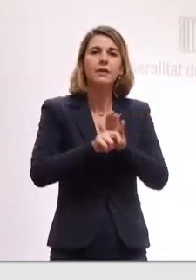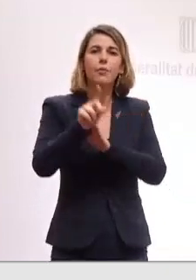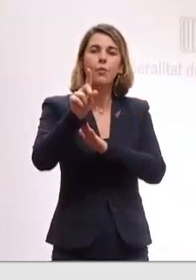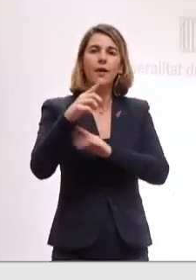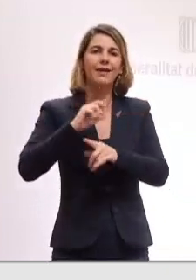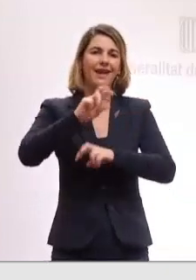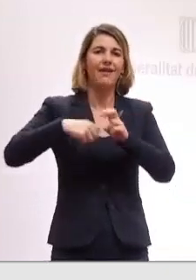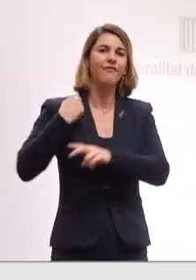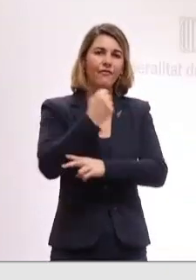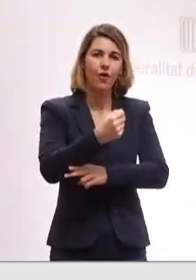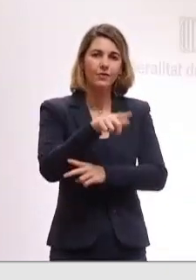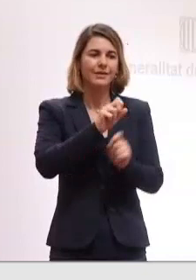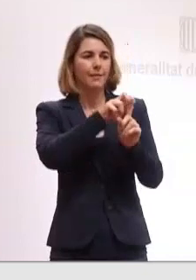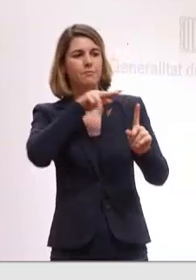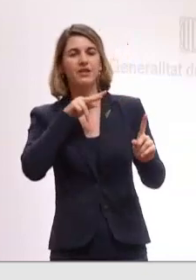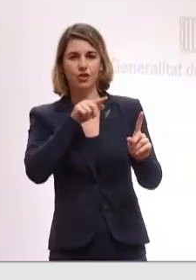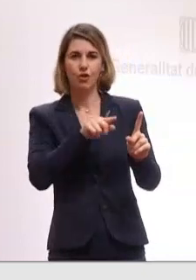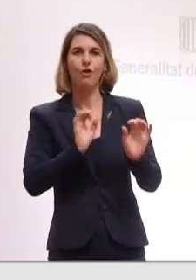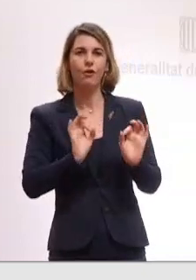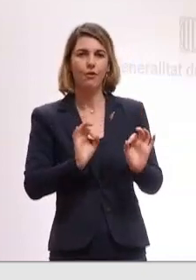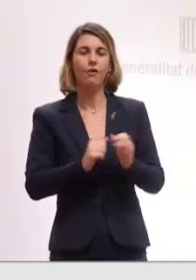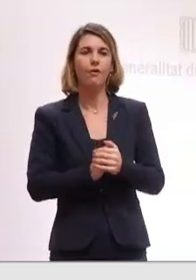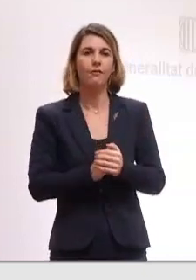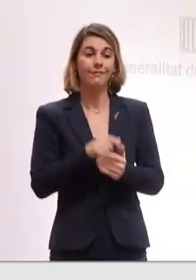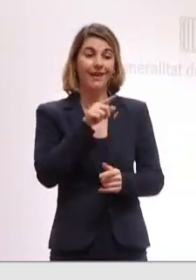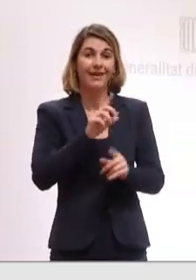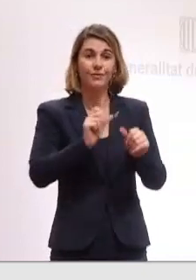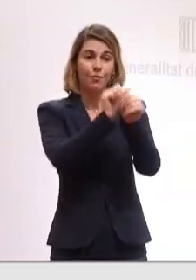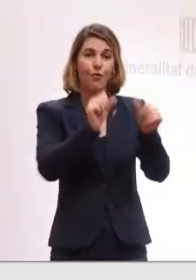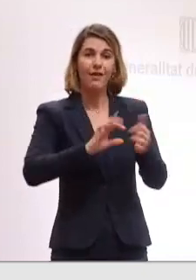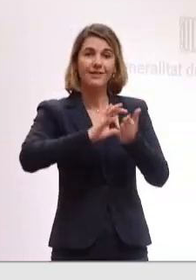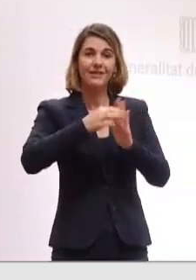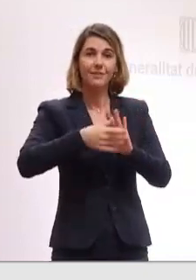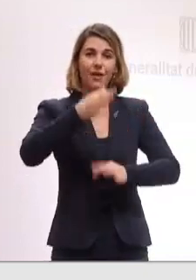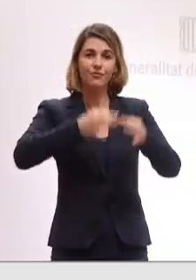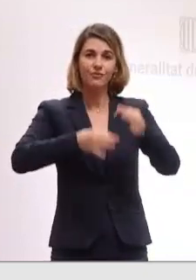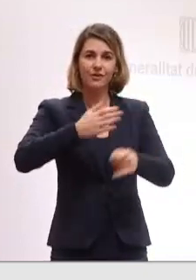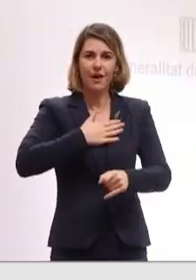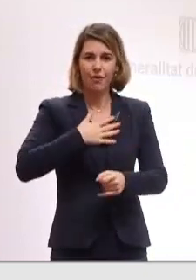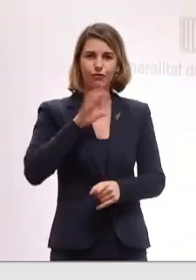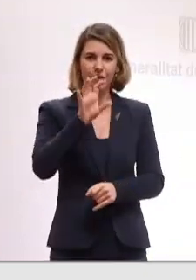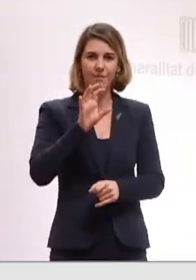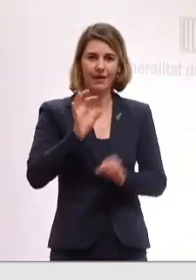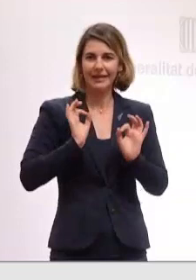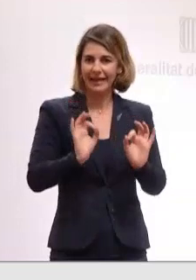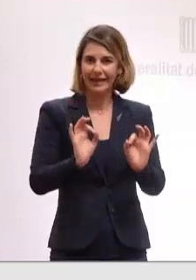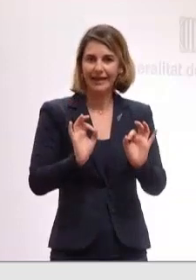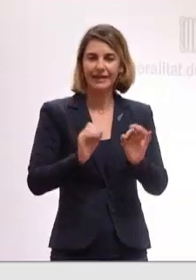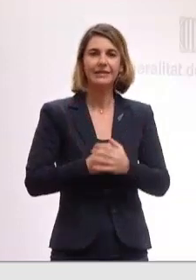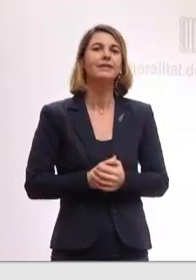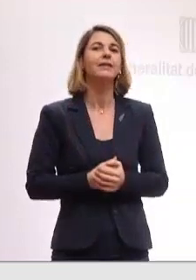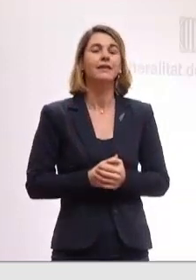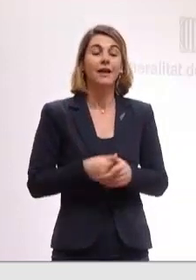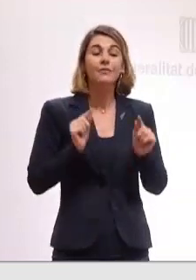de reforç d'aquesta visió del que ha de ser el model, el sistema de justícia del nostre país. Moments que han